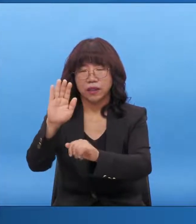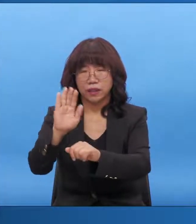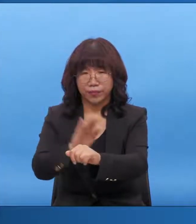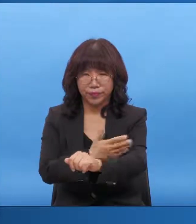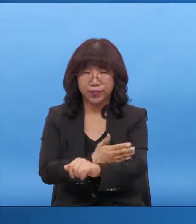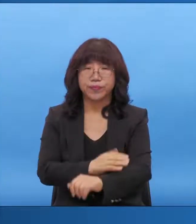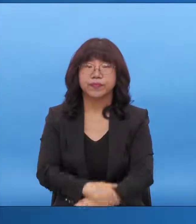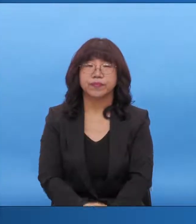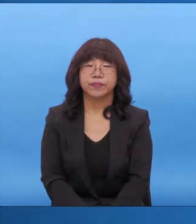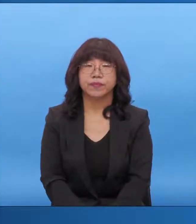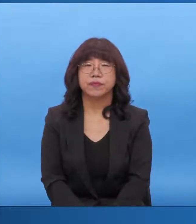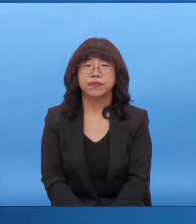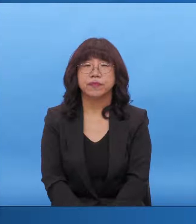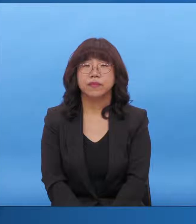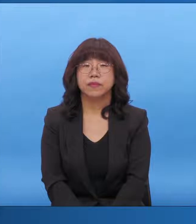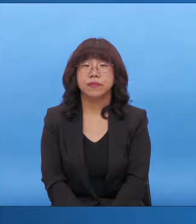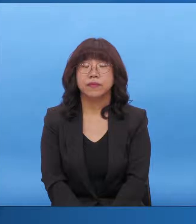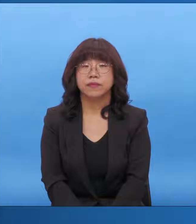쉬운 예로요.